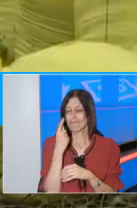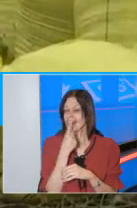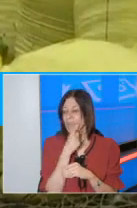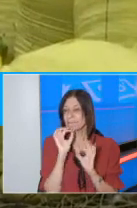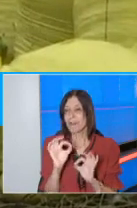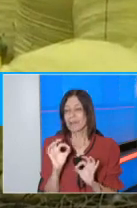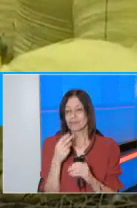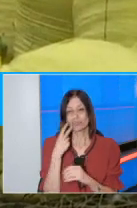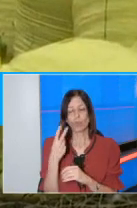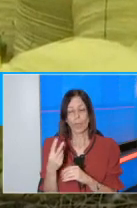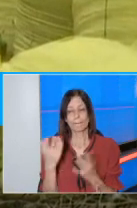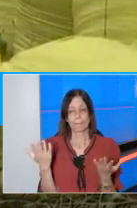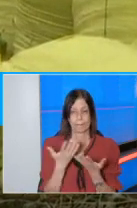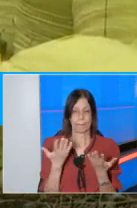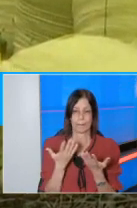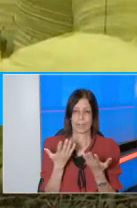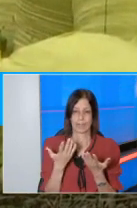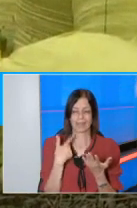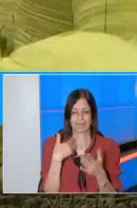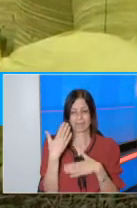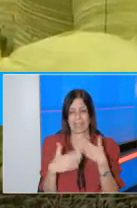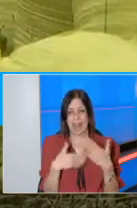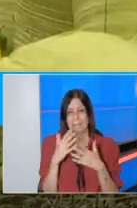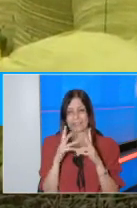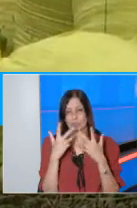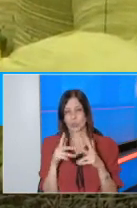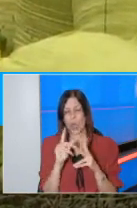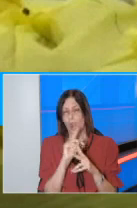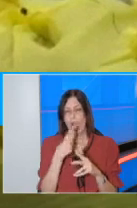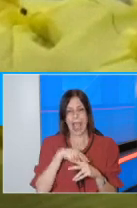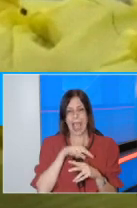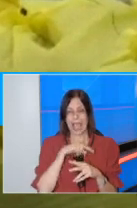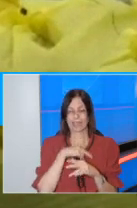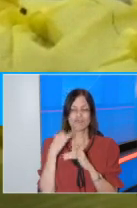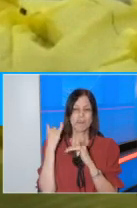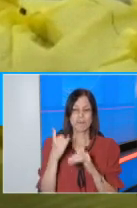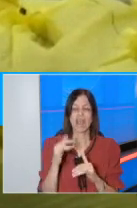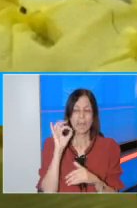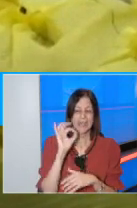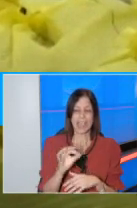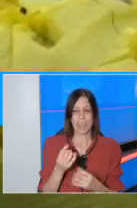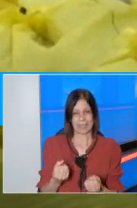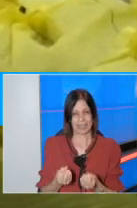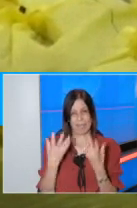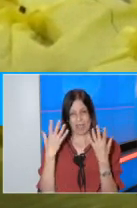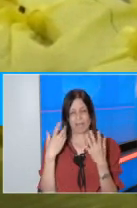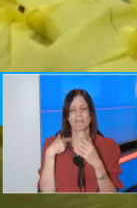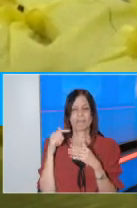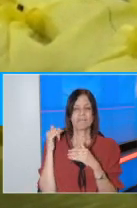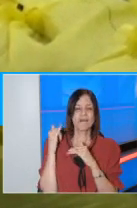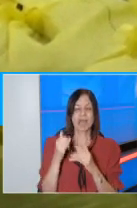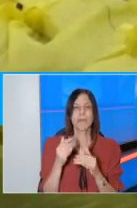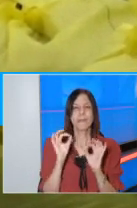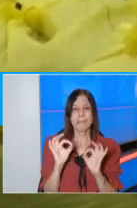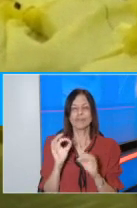המחשה קשה, איך אנחנו... מתנהלים בצורה לא אחראית שמביאה לפגיעה בטבע ושמביאה באופן ממש